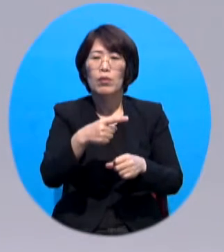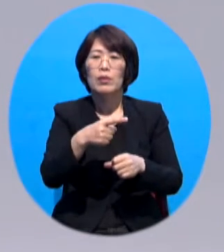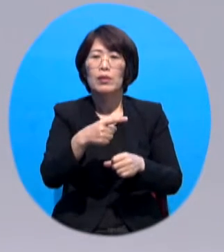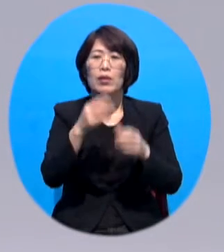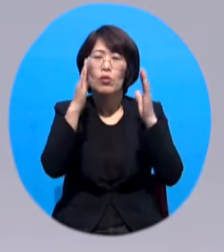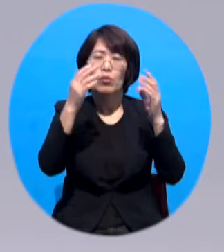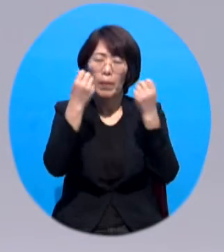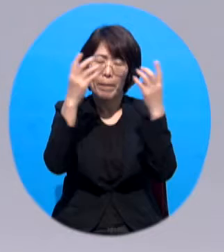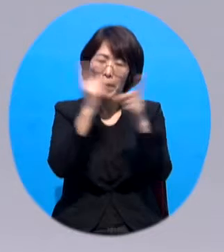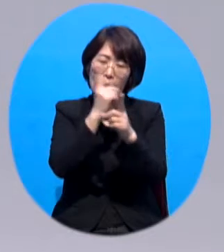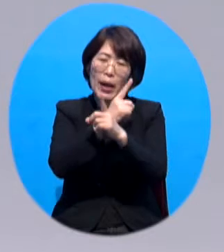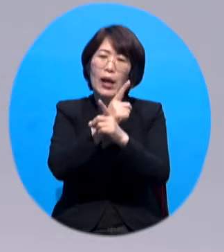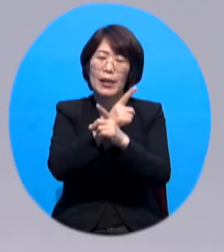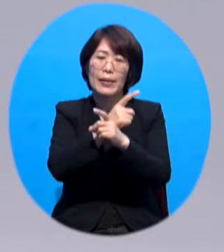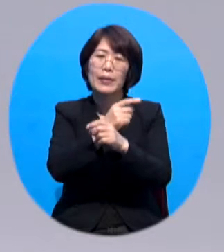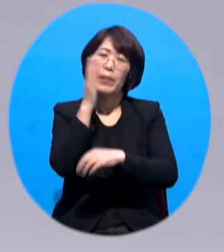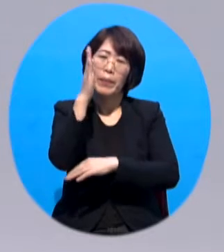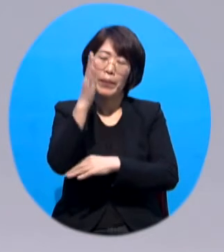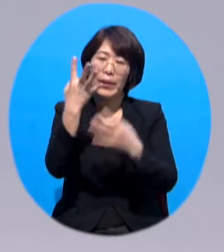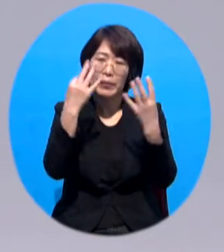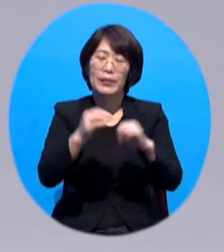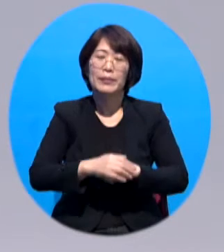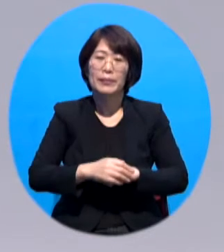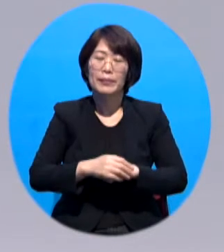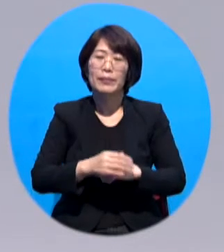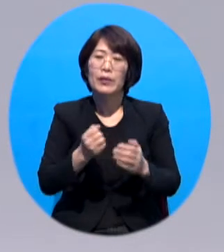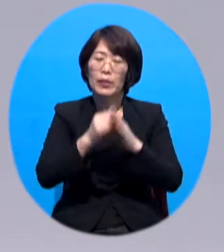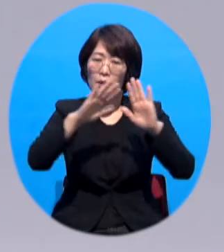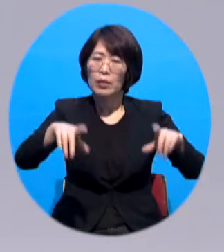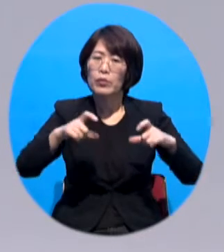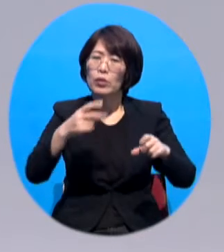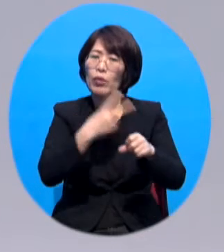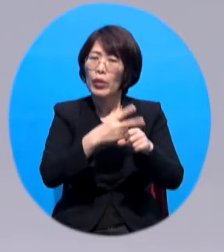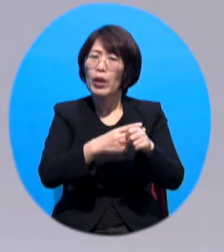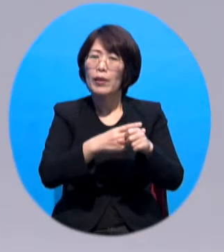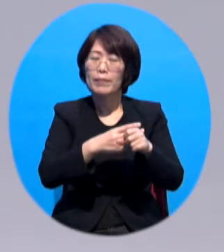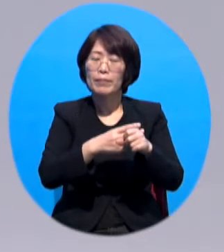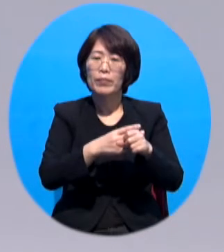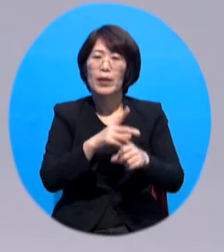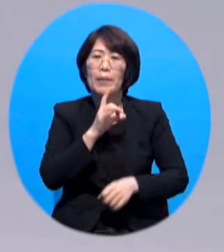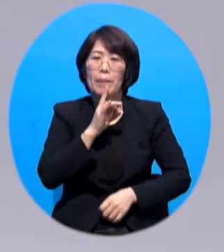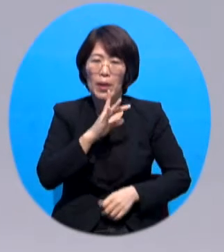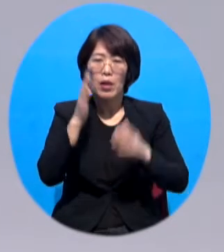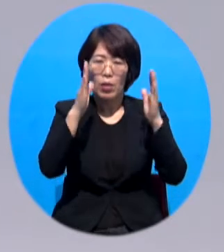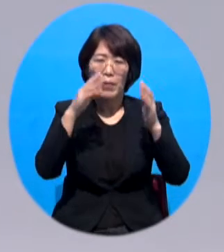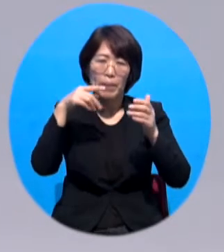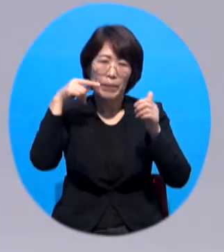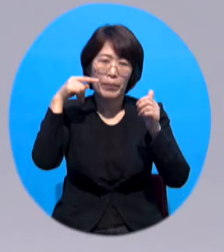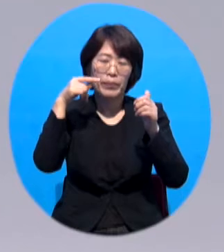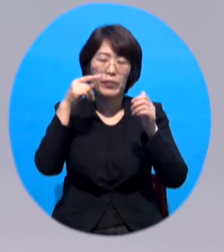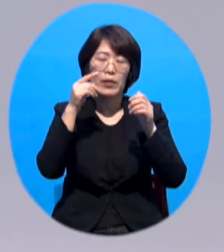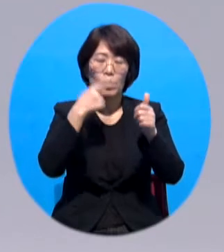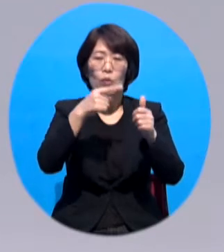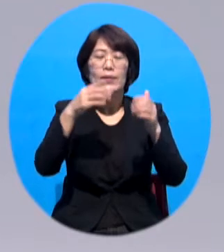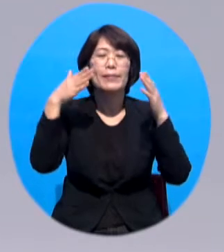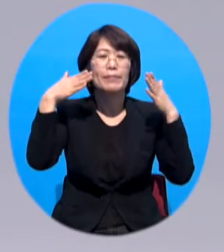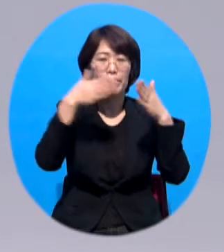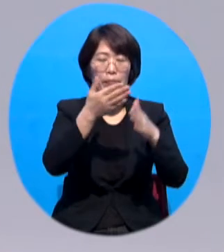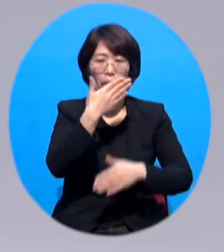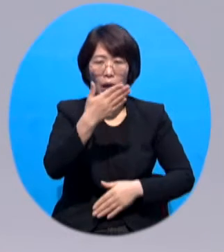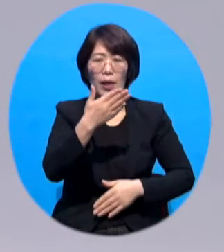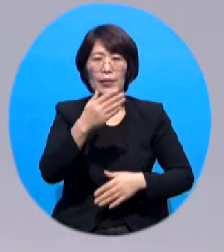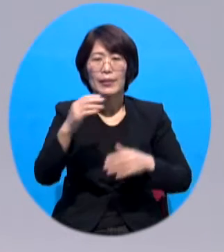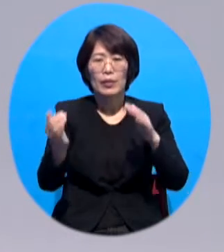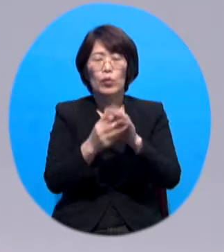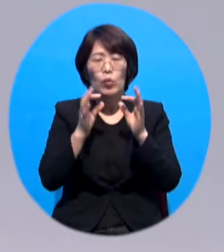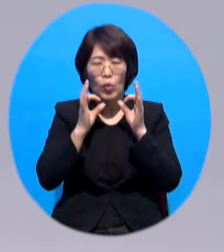거기에 있습니다 그래서 저는 전남 우리 선생님들이 오직 교육에만 전념할 수 있는 환경을 만들기 위해서 최선을 노력을 다해서